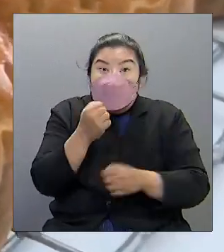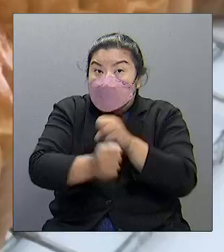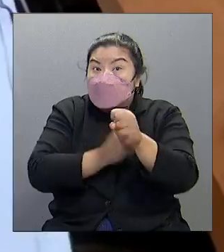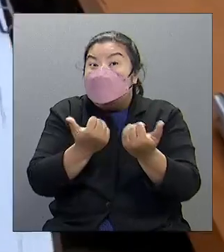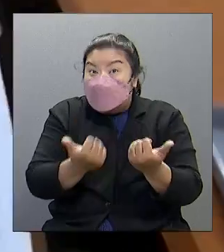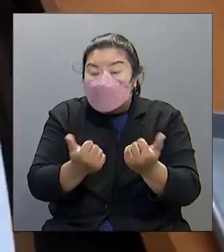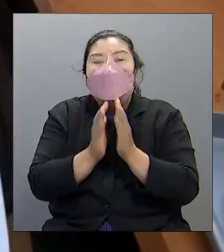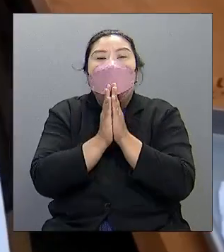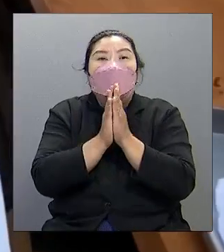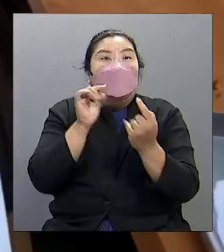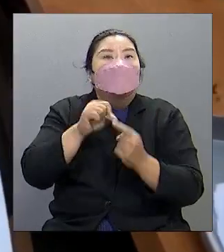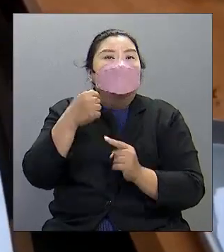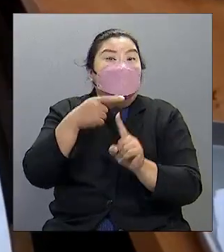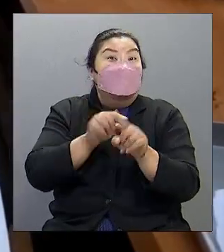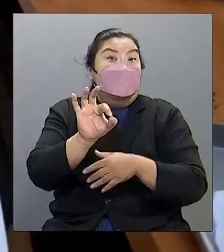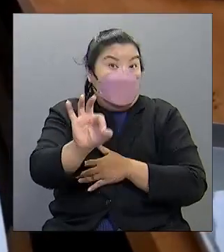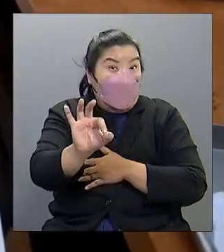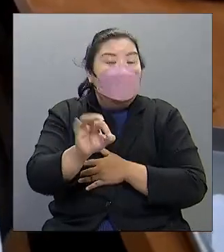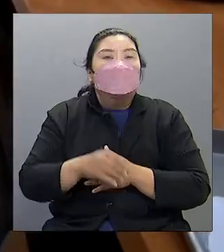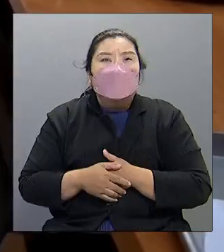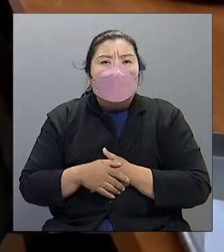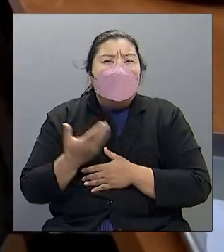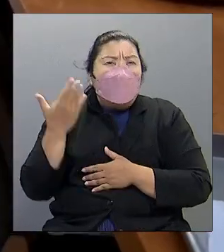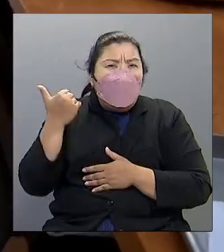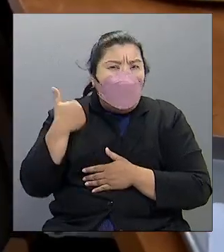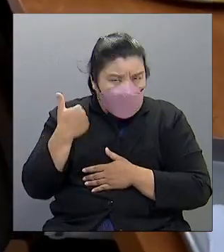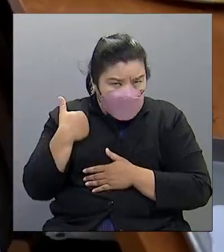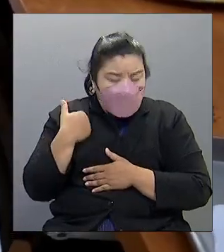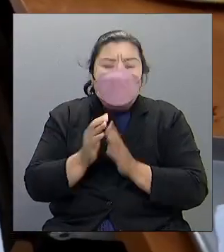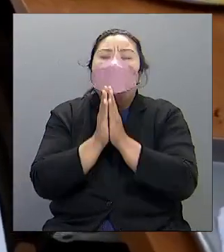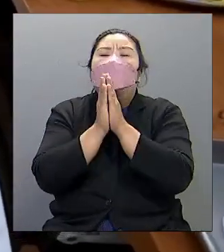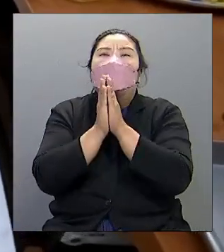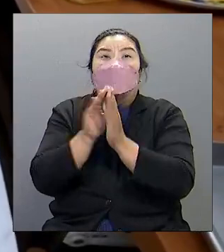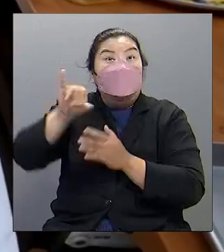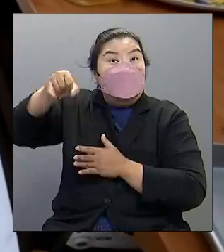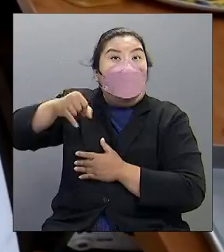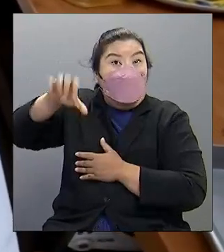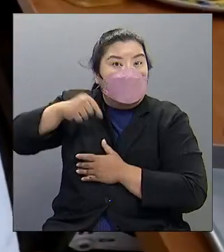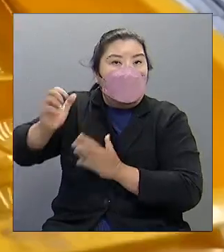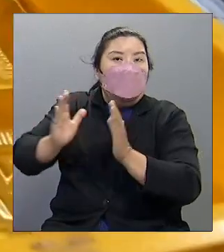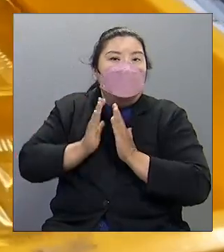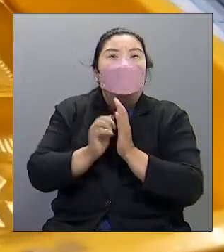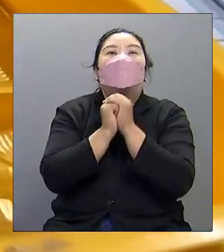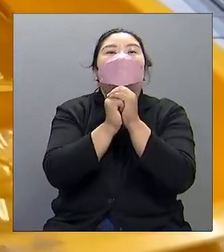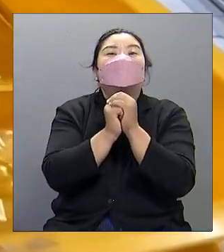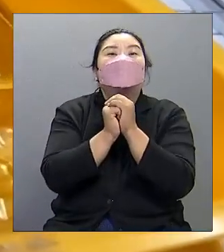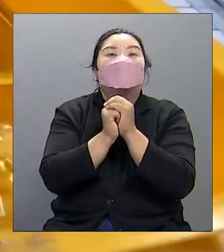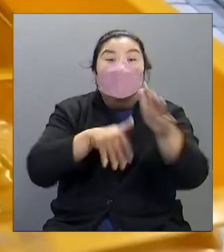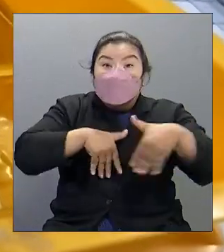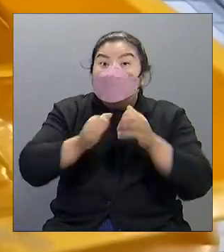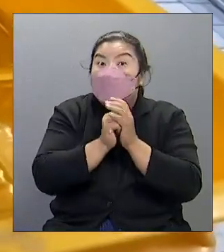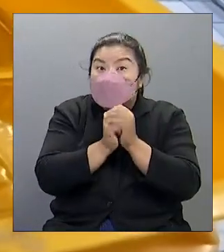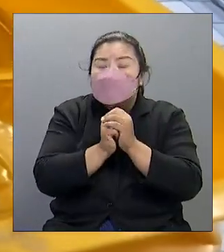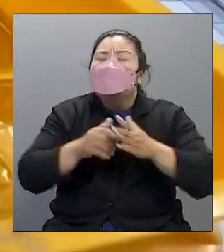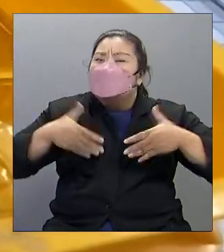ัวัน sabes แันยายนต Gazเดิมที่โทรงสืบทอดมาจากประเทศจีน Xu savings to10